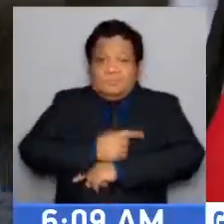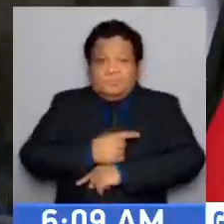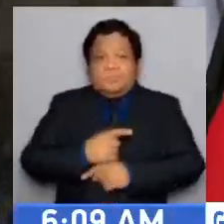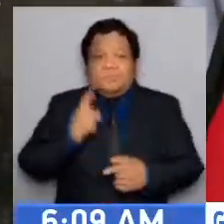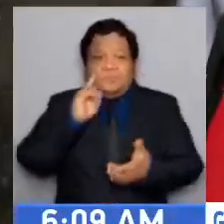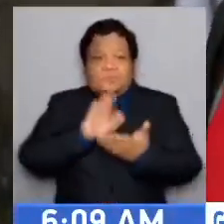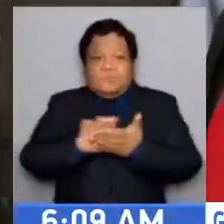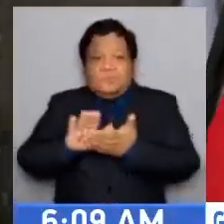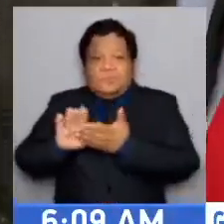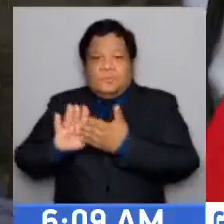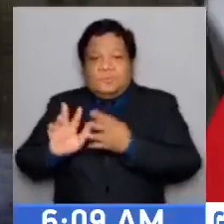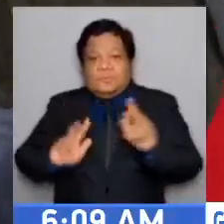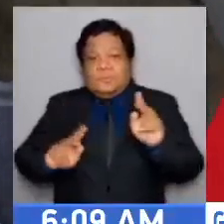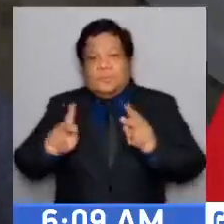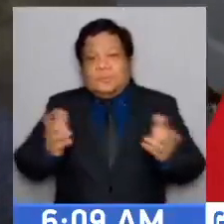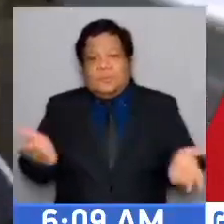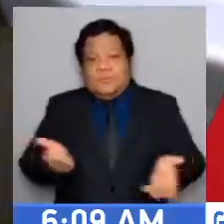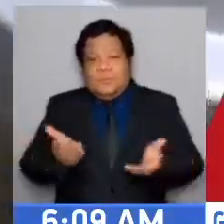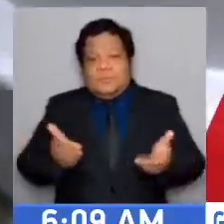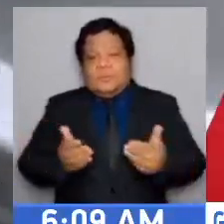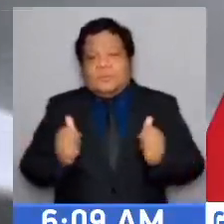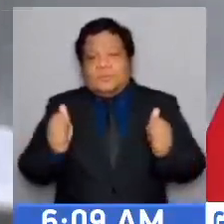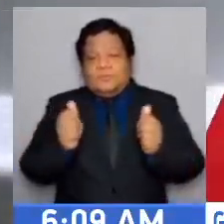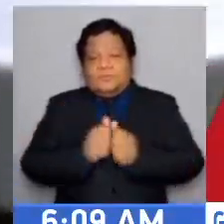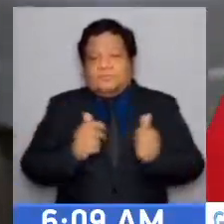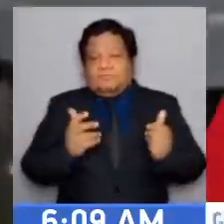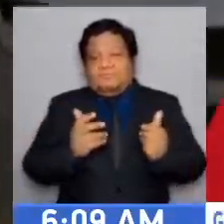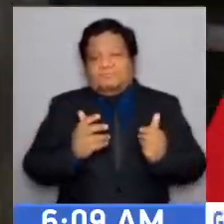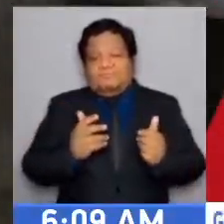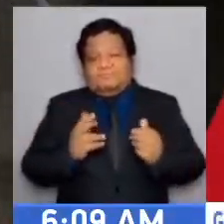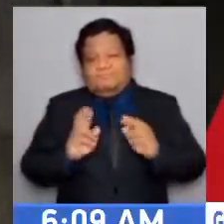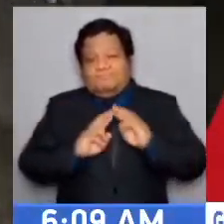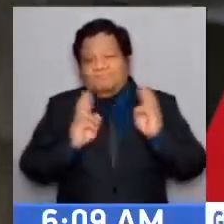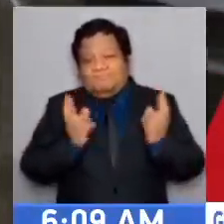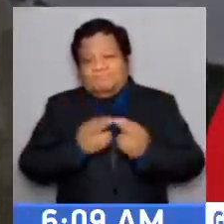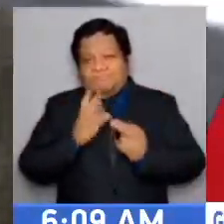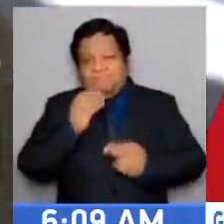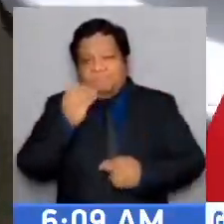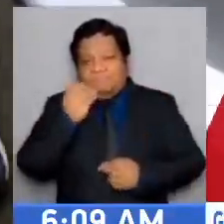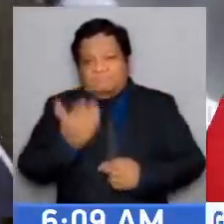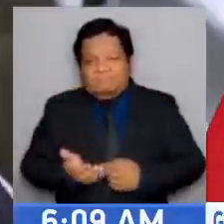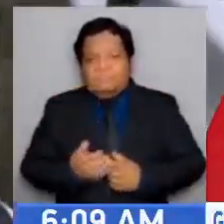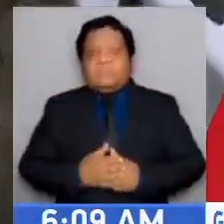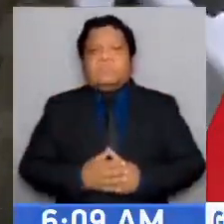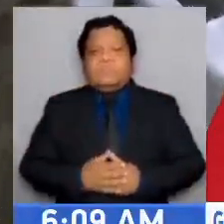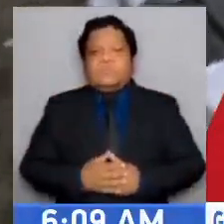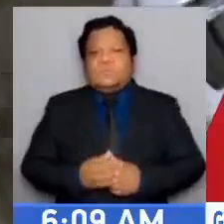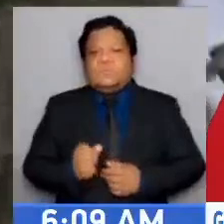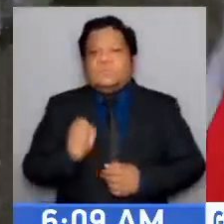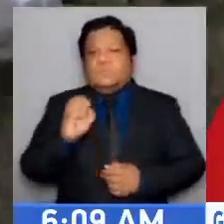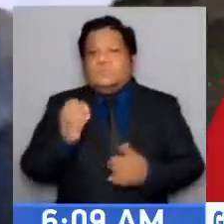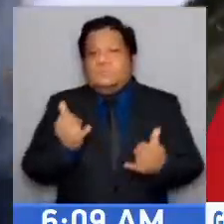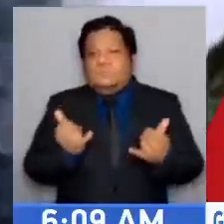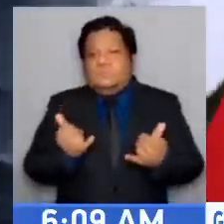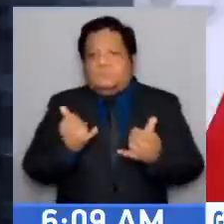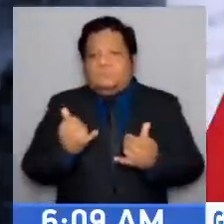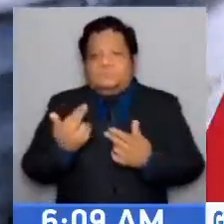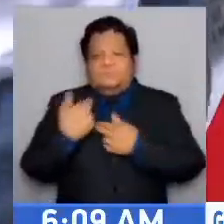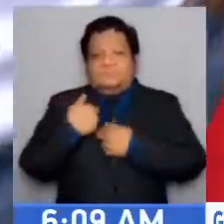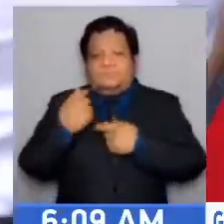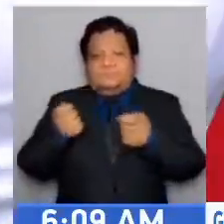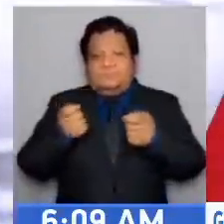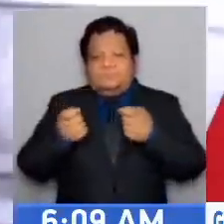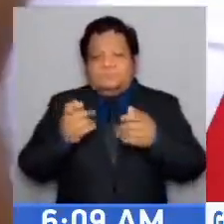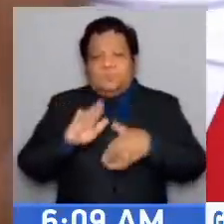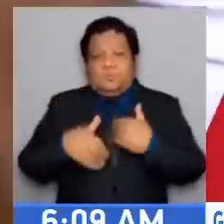na may mga yumaong mahal sa buhay dito sa Sangandaan Cemetery. So ngayon, ang mga ngasiwa na itong mga volunteers natin, mga street